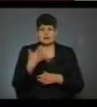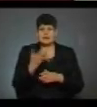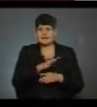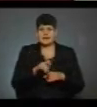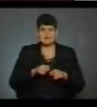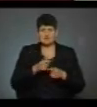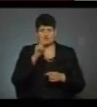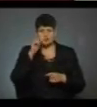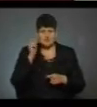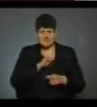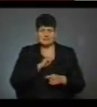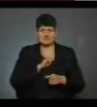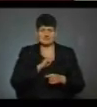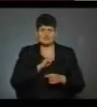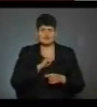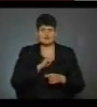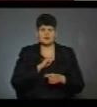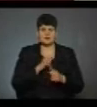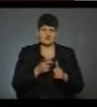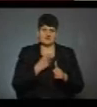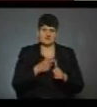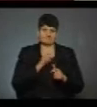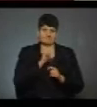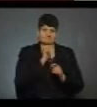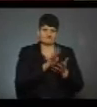незламність українських військових прозвали кіборгами.